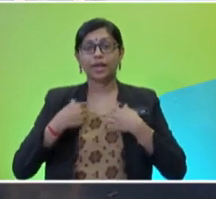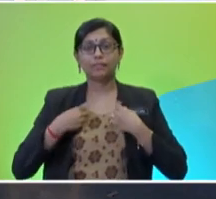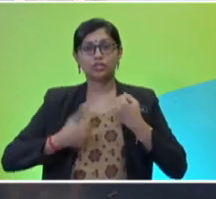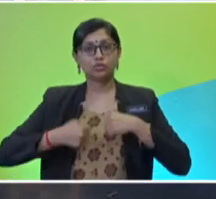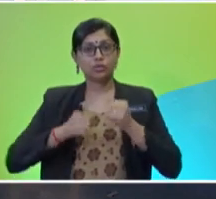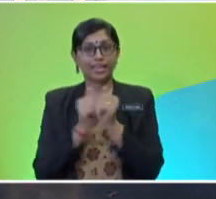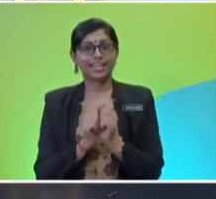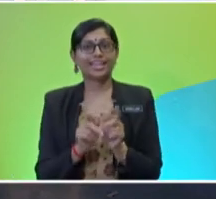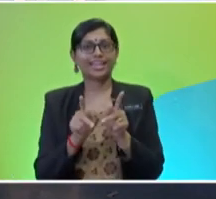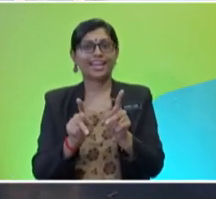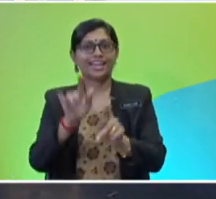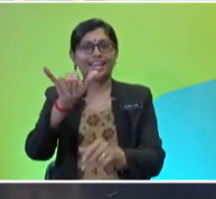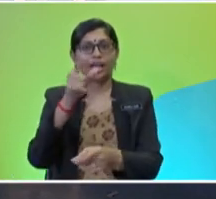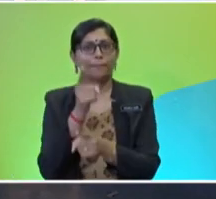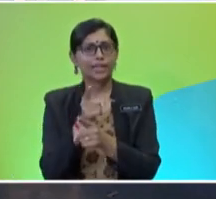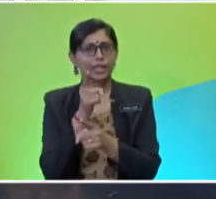betul.